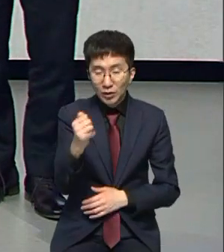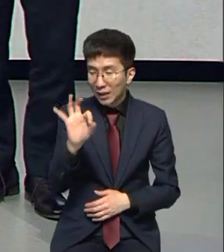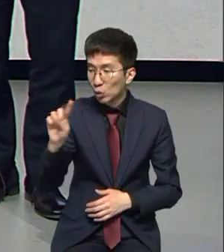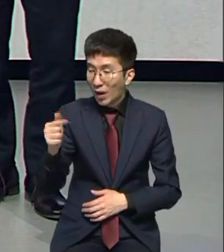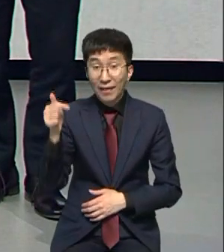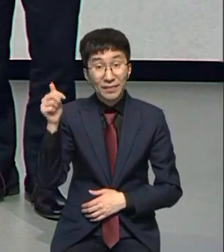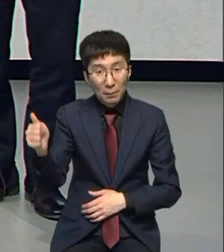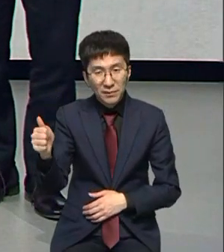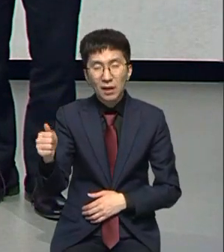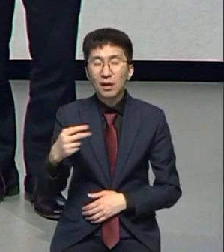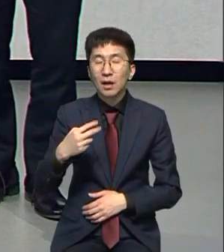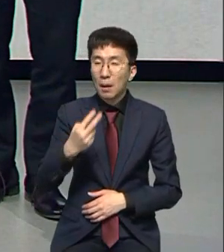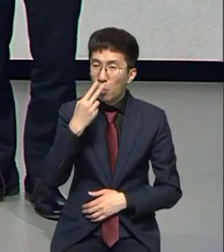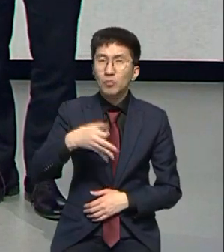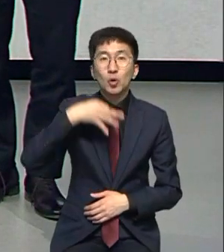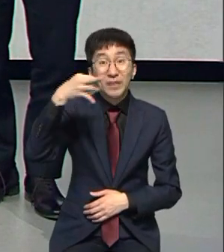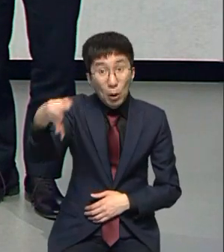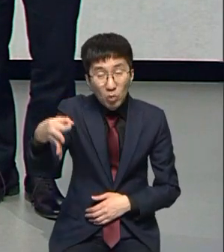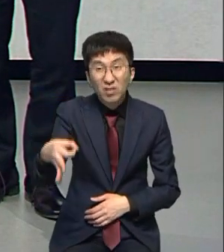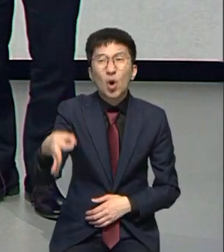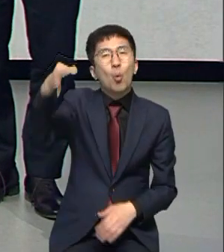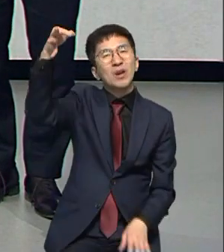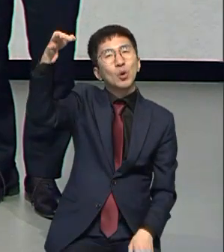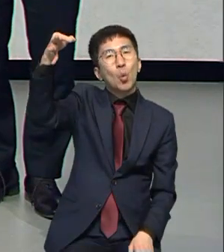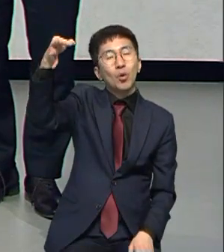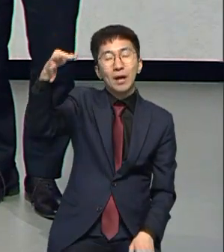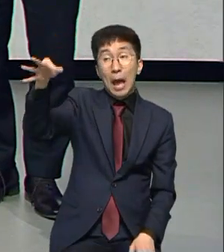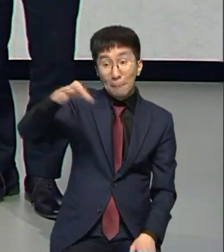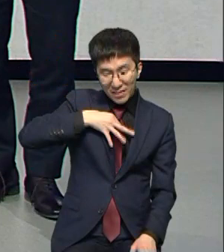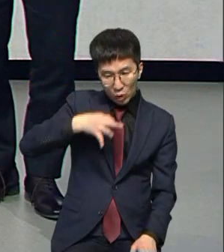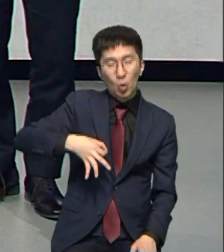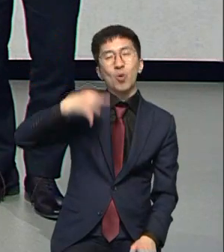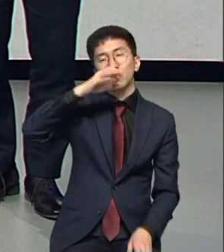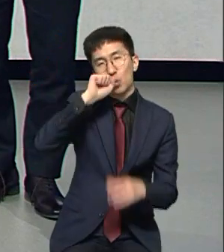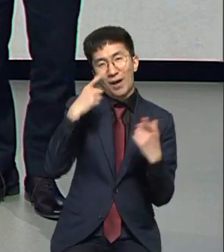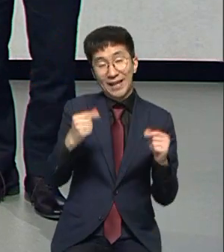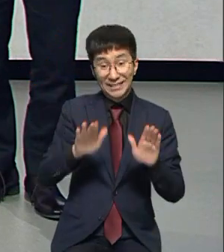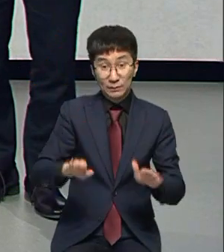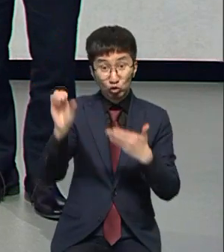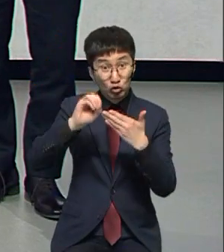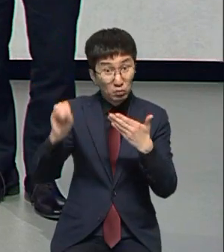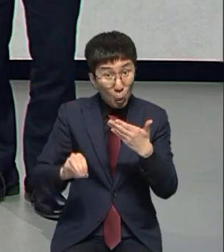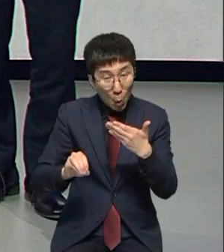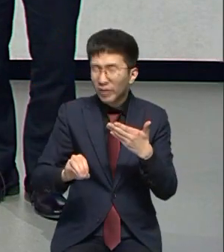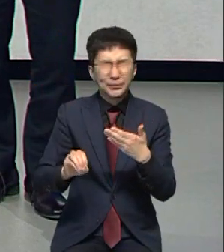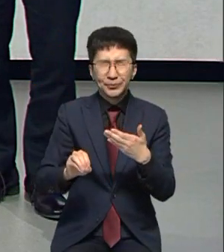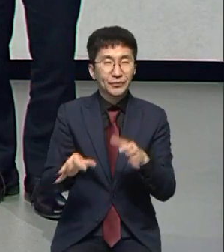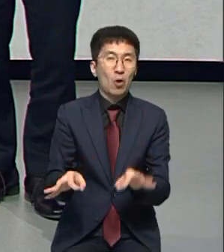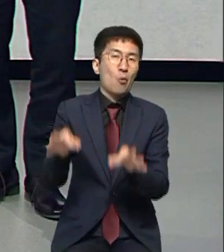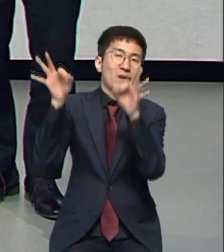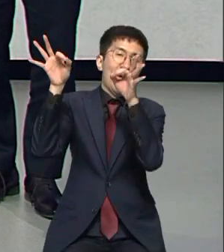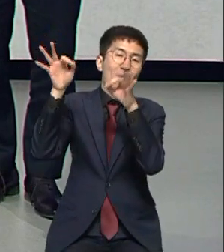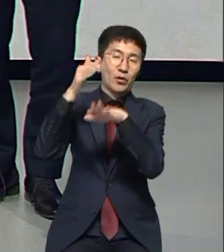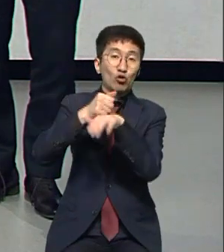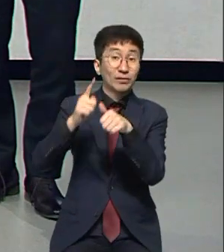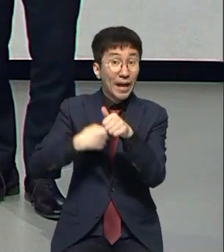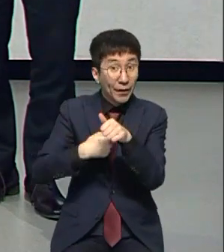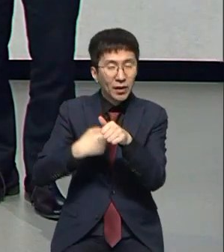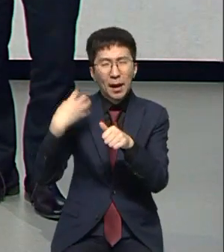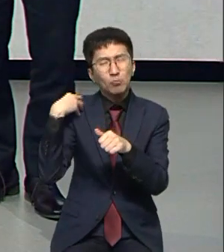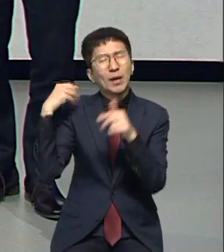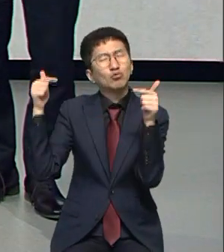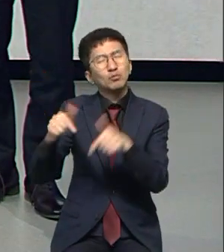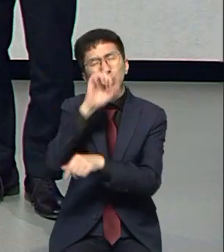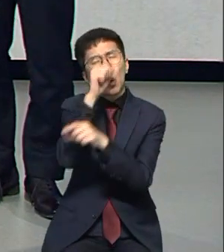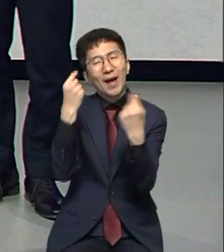후보는 더 내고 더 받자는 생각입니다. 현재 9%인 보험료율을 올려서 미래 세대의 부담을 줄이자는